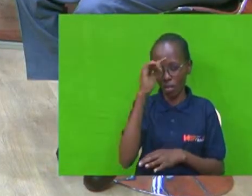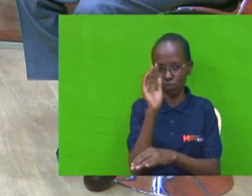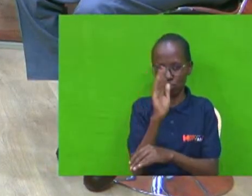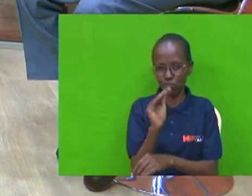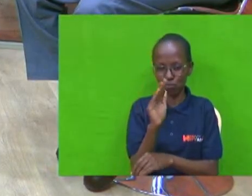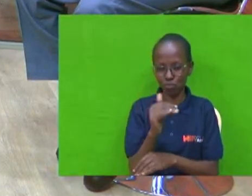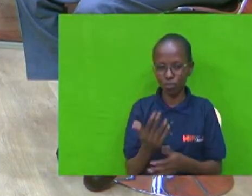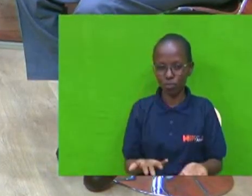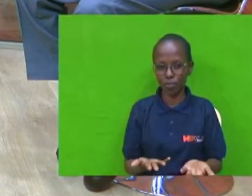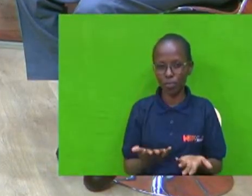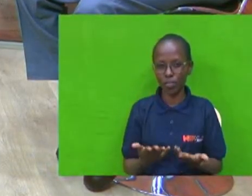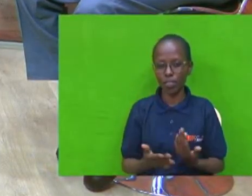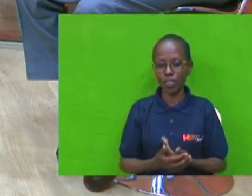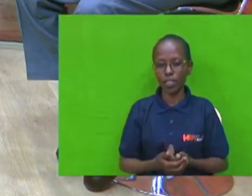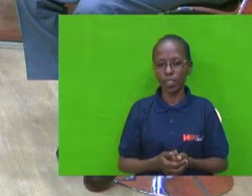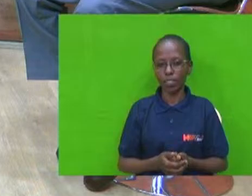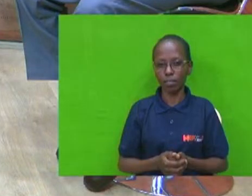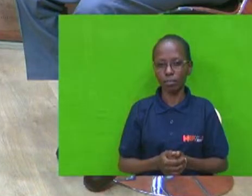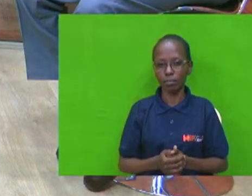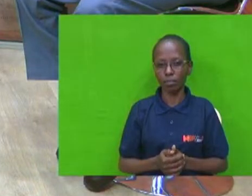Bibilia tunakumpensia tu fupi.